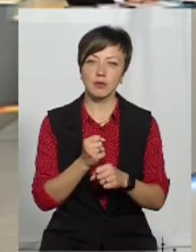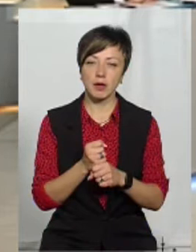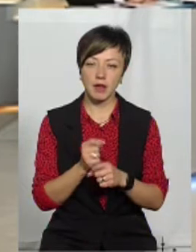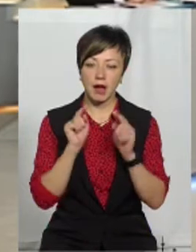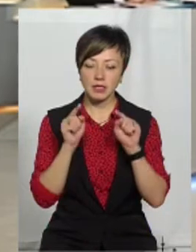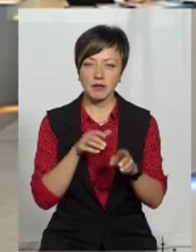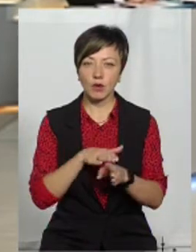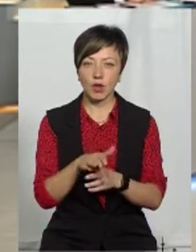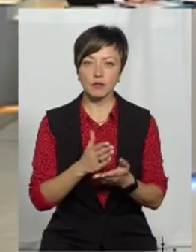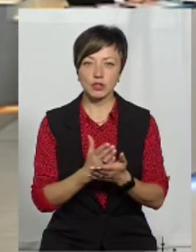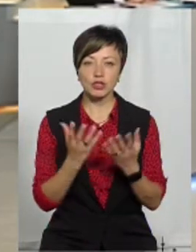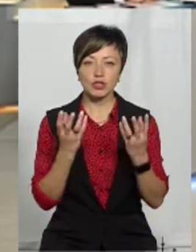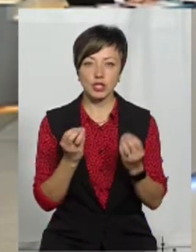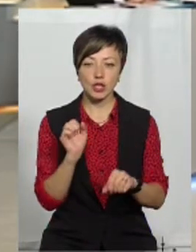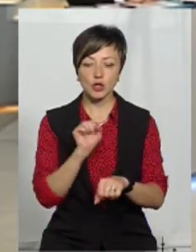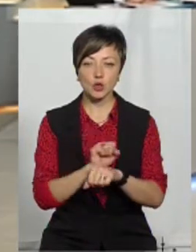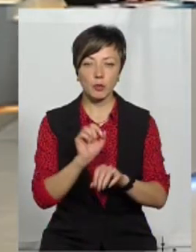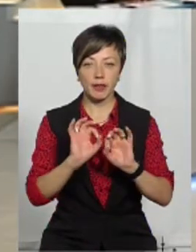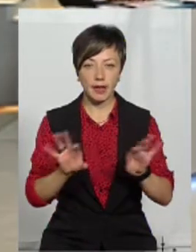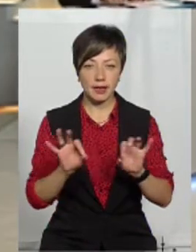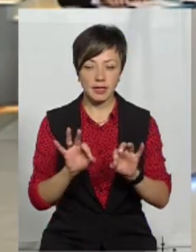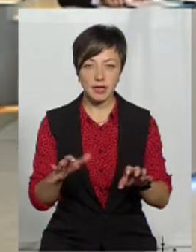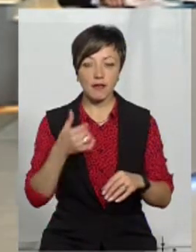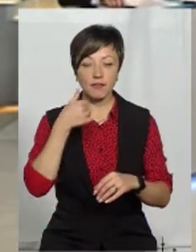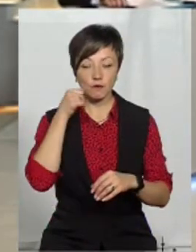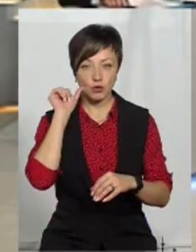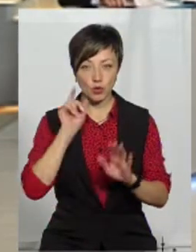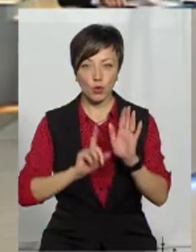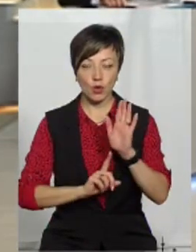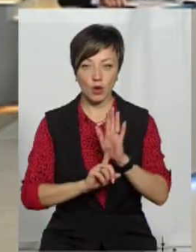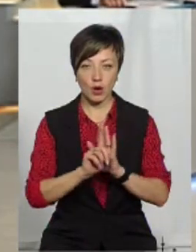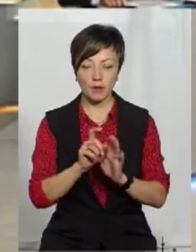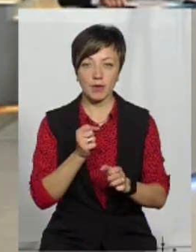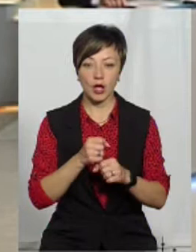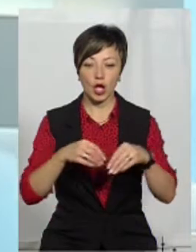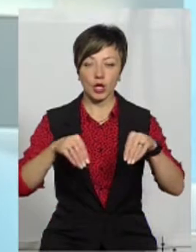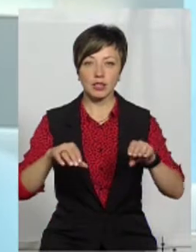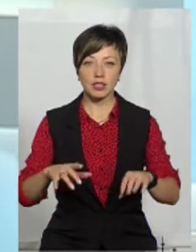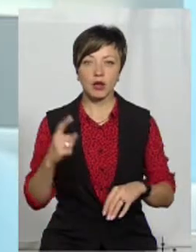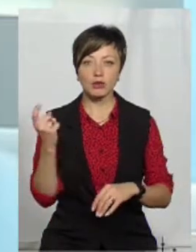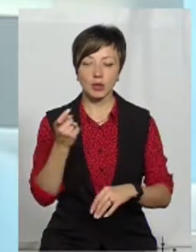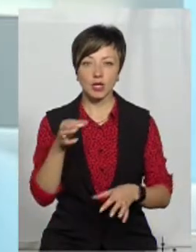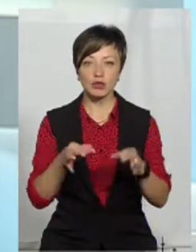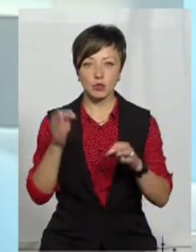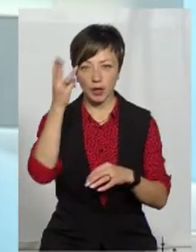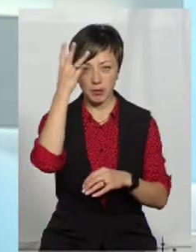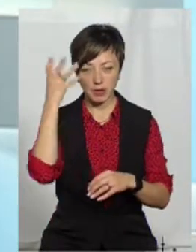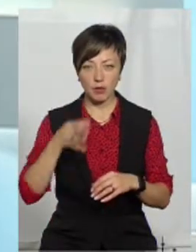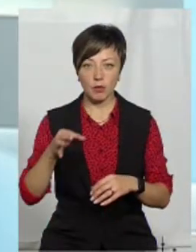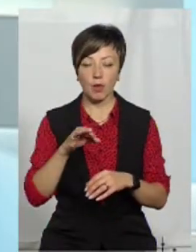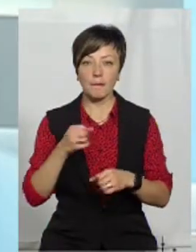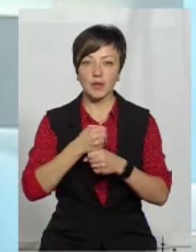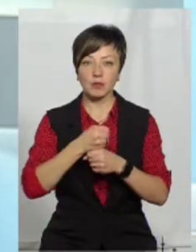виконавчій службі, пропоную ще на ній призупинитися. Від учора набрало чинності рішення Господарського суду Хмельницької області